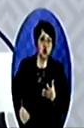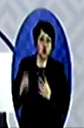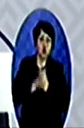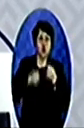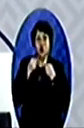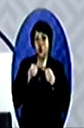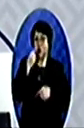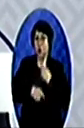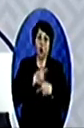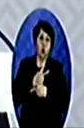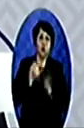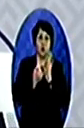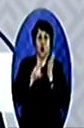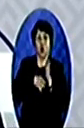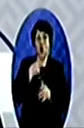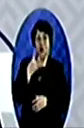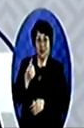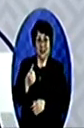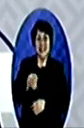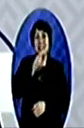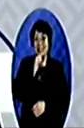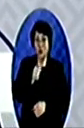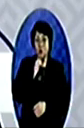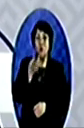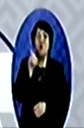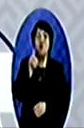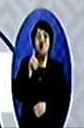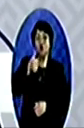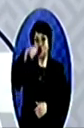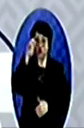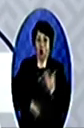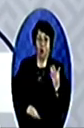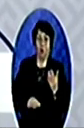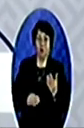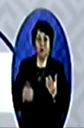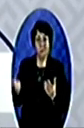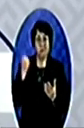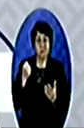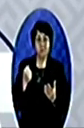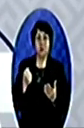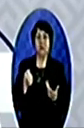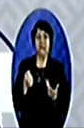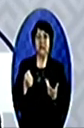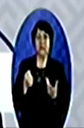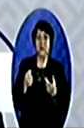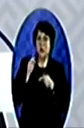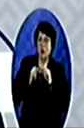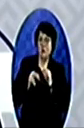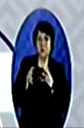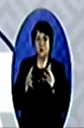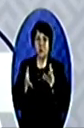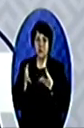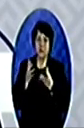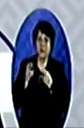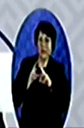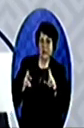тэр 6-21 буюу сэтгүүлчийг мөнгөн торгуулаар айлгаж байгаа, цензурдж байгаа энэ зүйл заалтыг хасах ёстой. За нөгөө